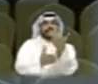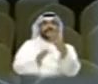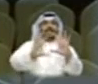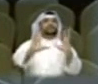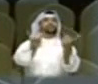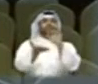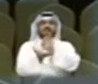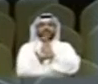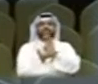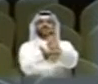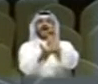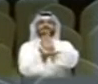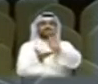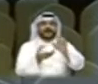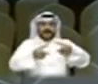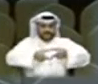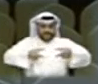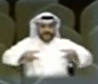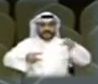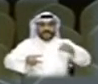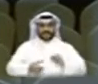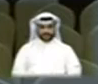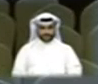التقنيات التي ظهرت في هذا المجال